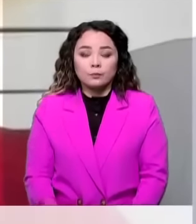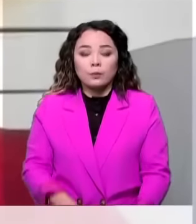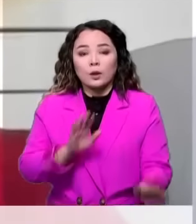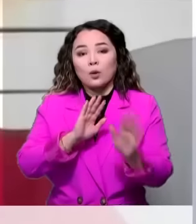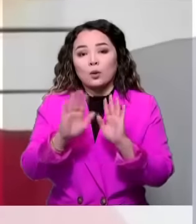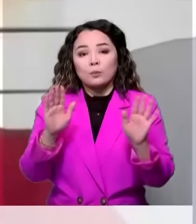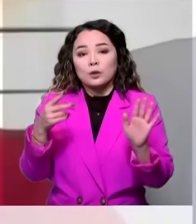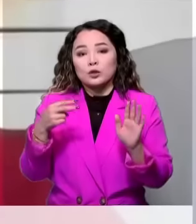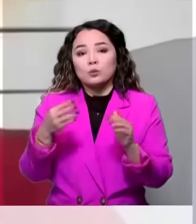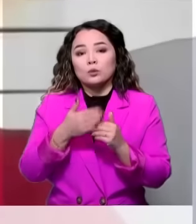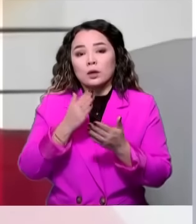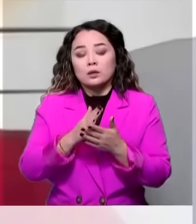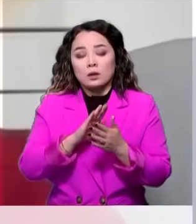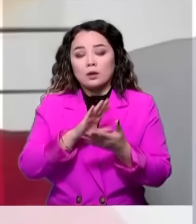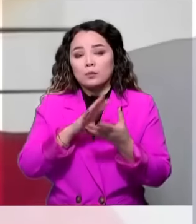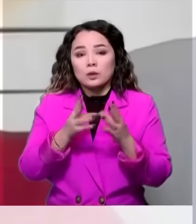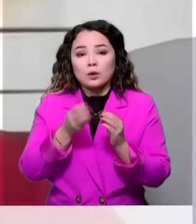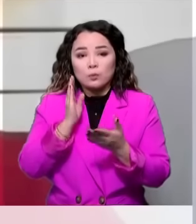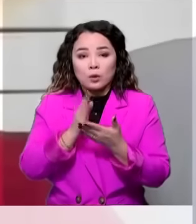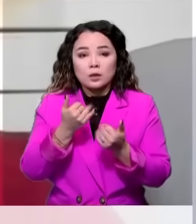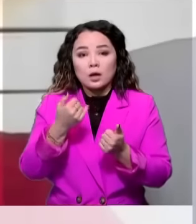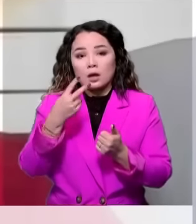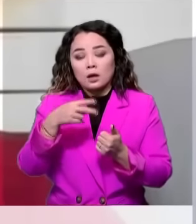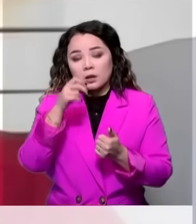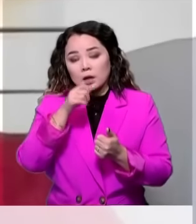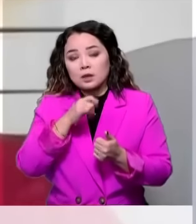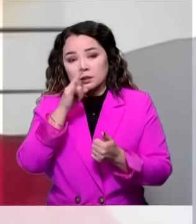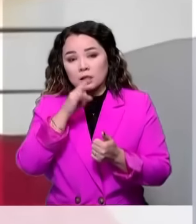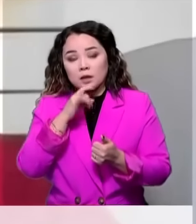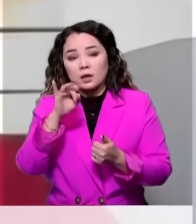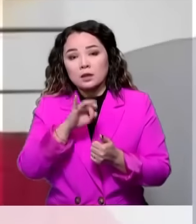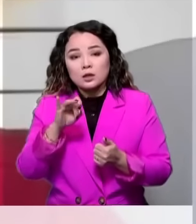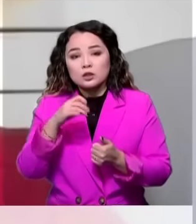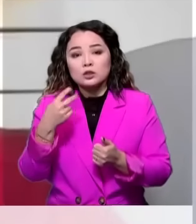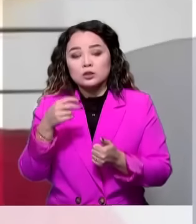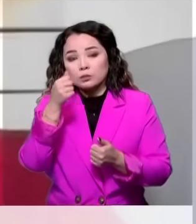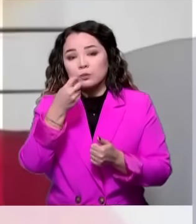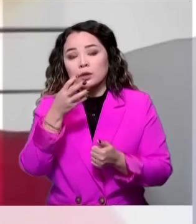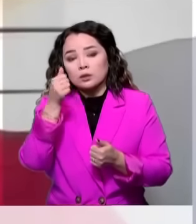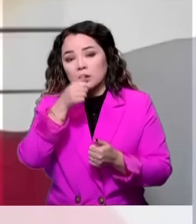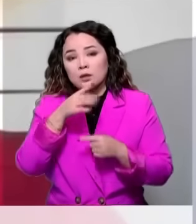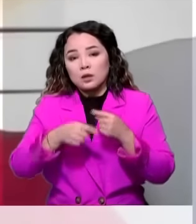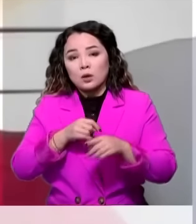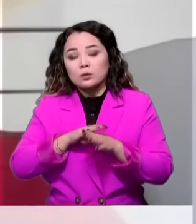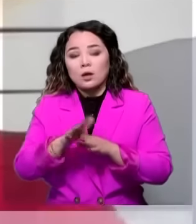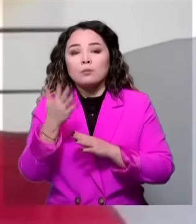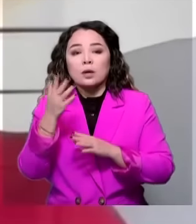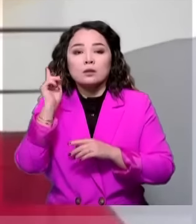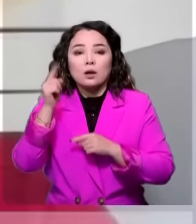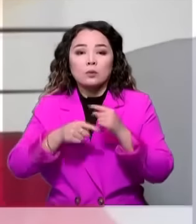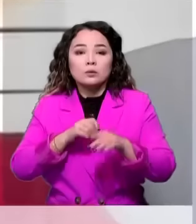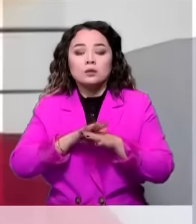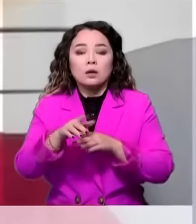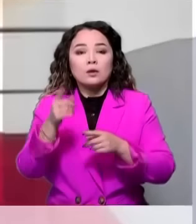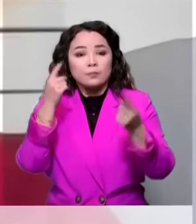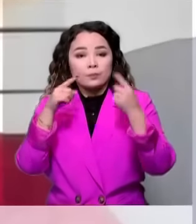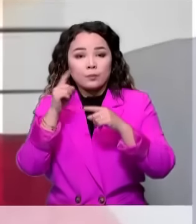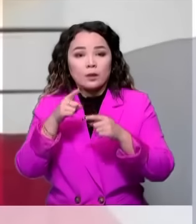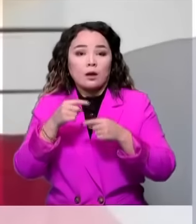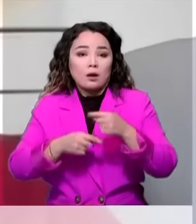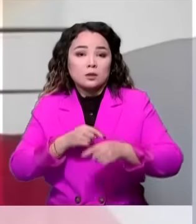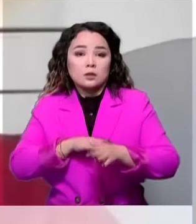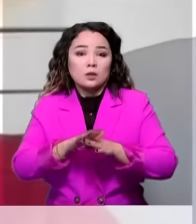Көрмеде 20-ға жуық экспонат болады. Сол арқылы Қазақстан тарихының бірнеше мың жылын қамтитын 5 дәуір ұсынылады. Біз осы шедеврлер, осы қазыналар